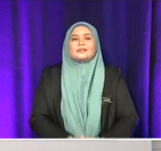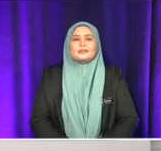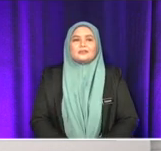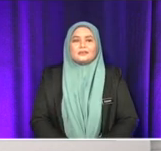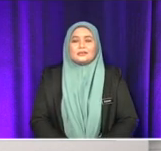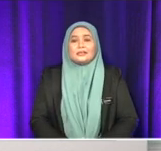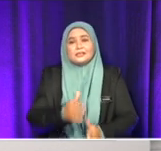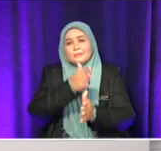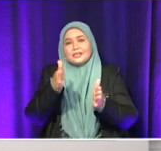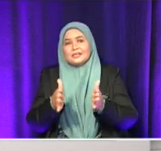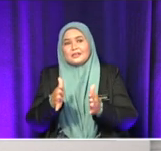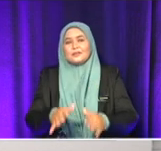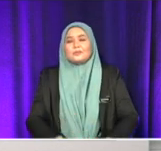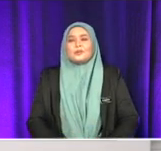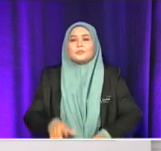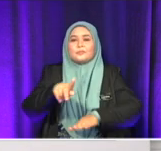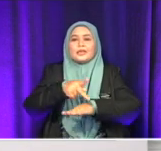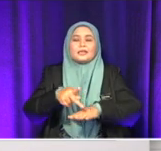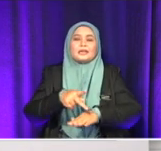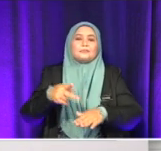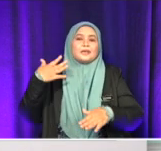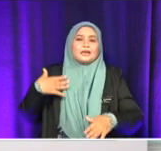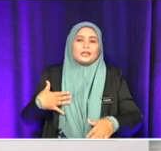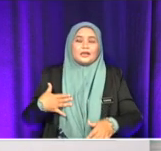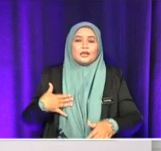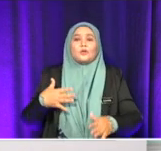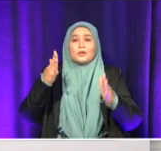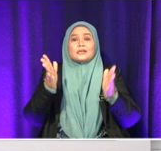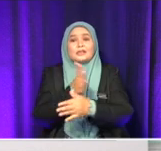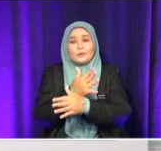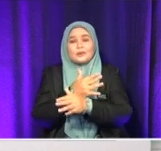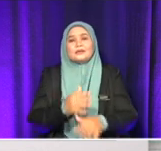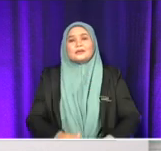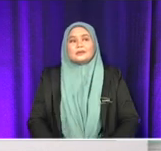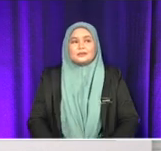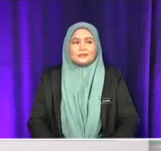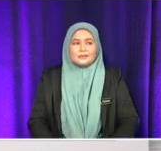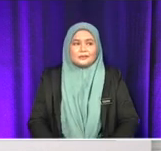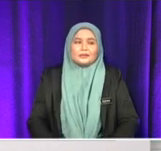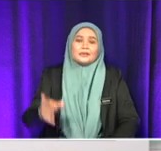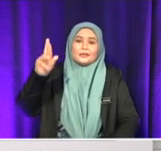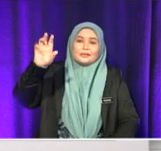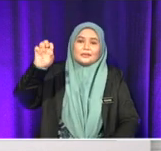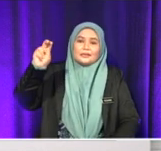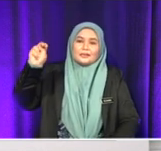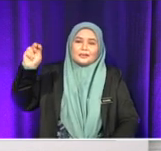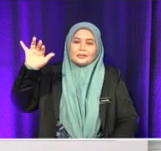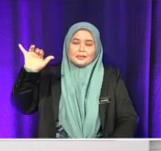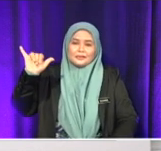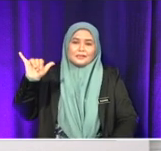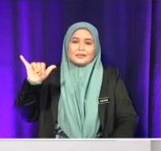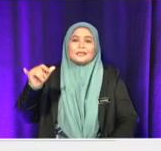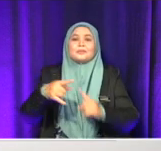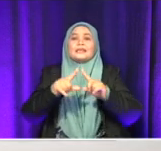sebelah ini memakai pakaian lengkap orang Ulu Sarawak yaitu renisim Reni daripada kelas 5 account